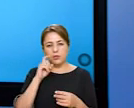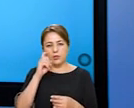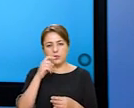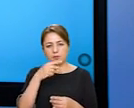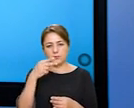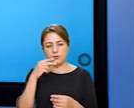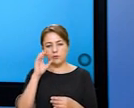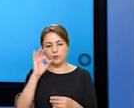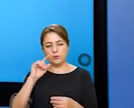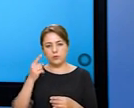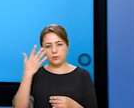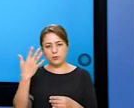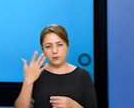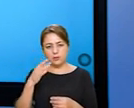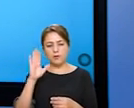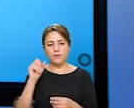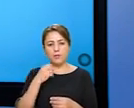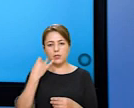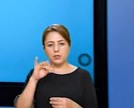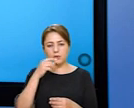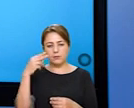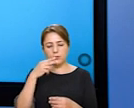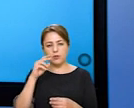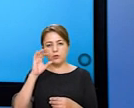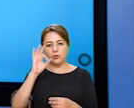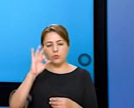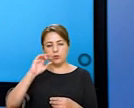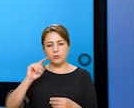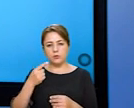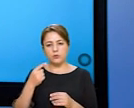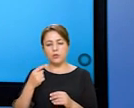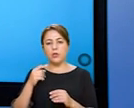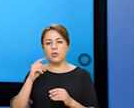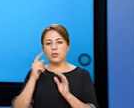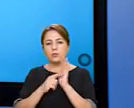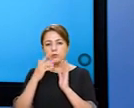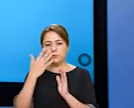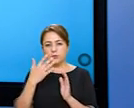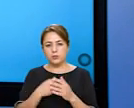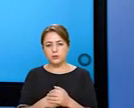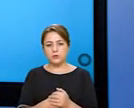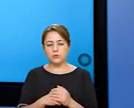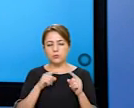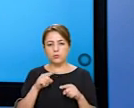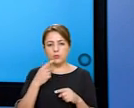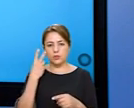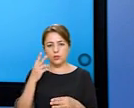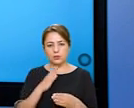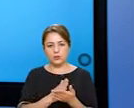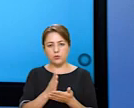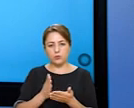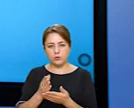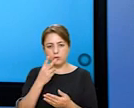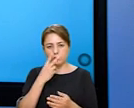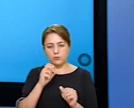barobar 0.10 da va y barobar minus 0.175 da. Demak, buni ikki xil usulda keling, siz bilan